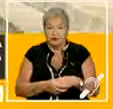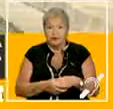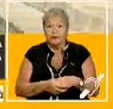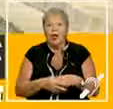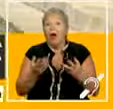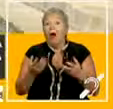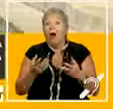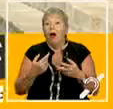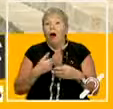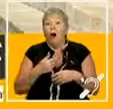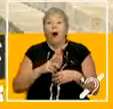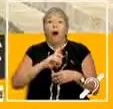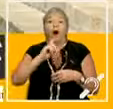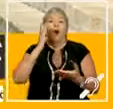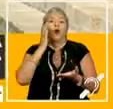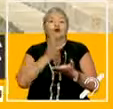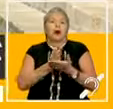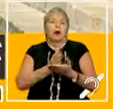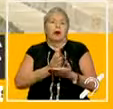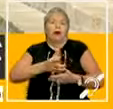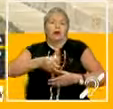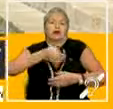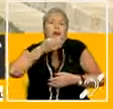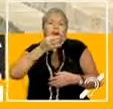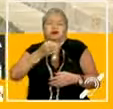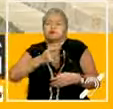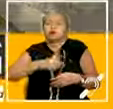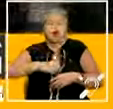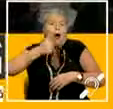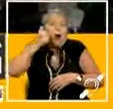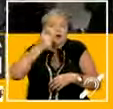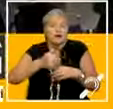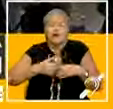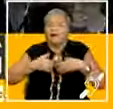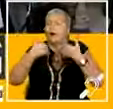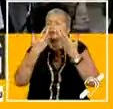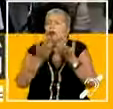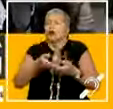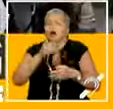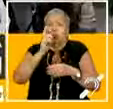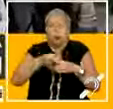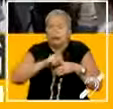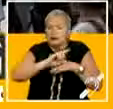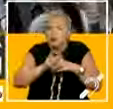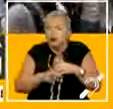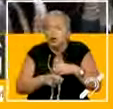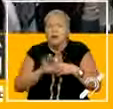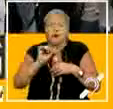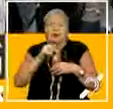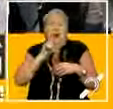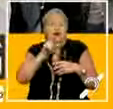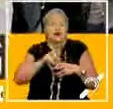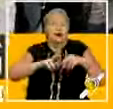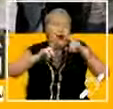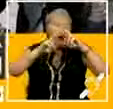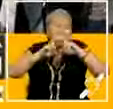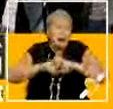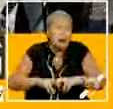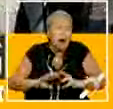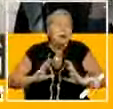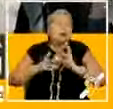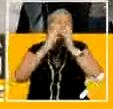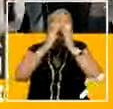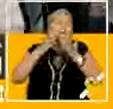Sindicaliștii au fost foarte fermi și au spus că, în ciuda acestei adoptări, ei rămân cu mesajul oamenilor,